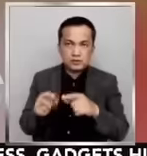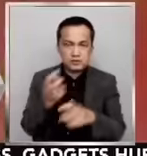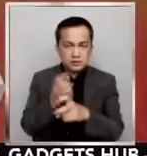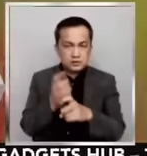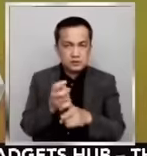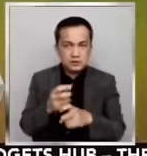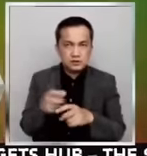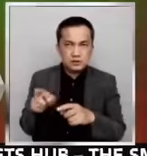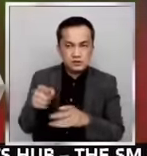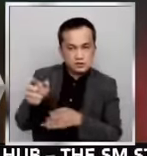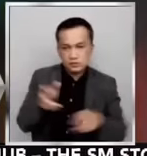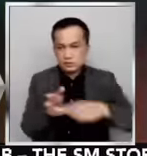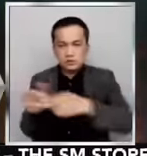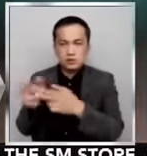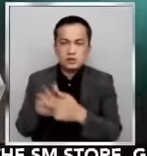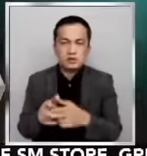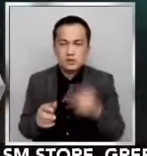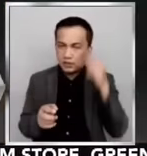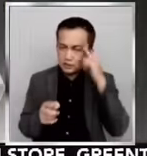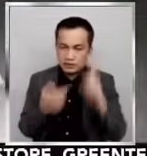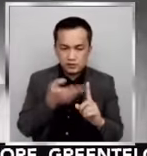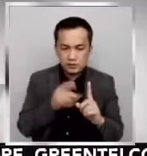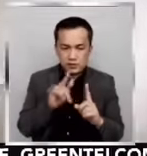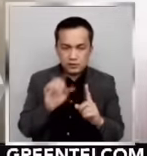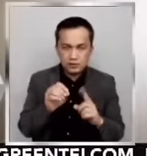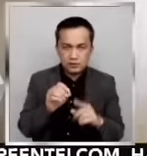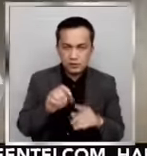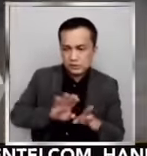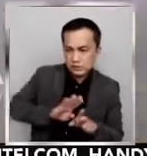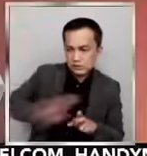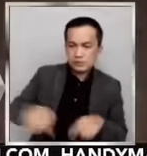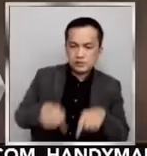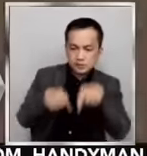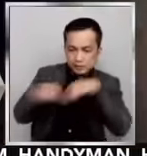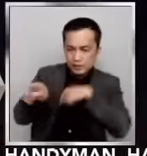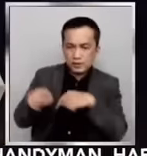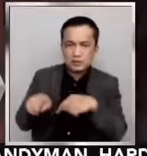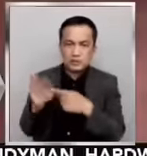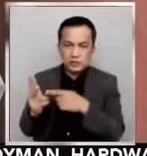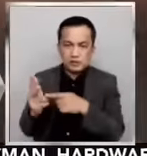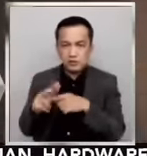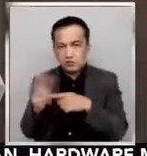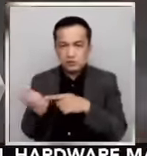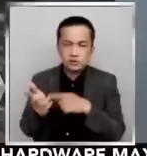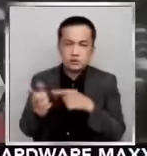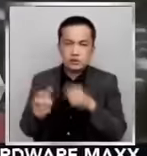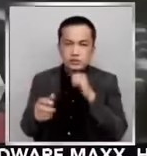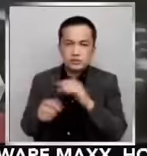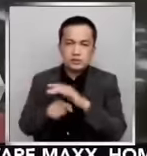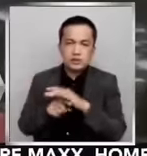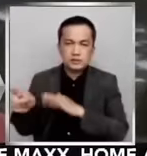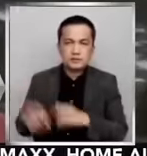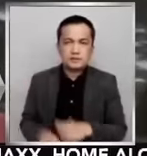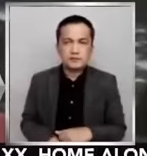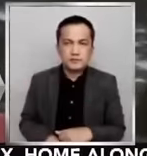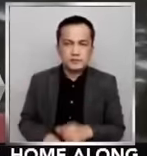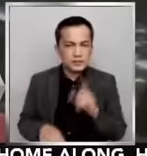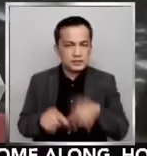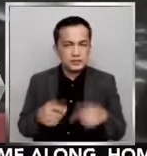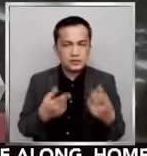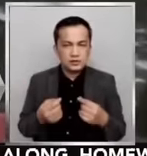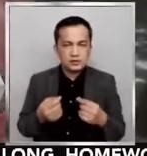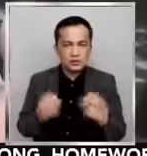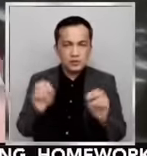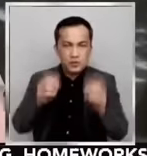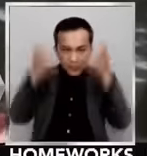sumingit. Naisip daw ni Lau na harangin o sipain ang motorsiklo ng tatlo para di na makatakas. Hindi ko na pwedeng gawin, walang helmet. Pag sumemplang